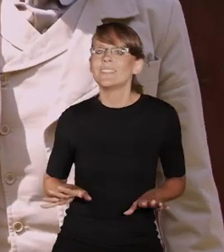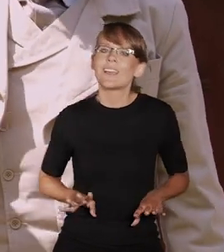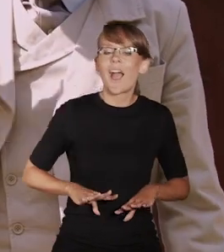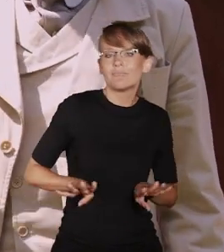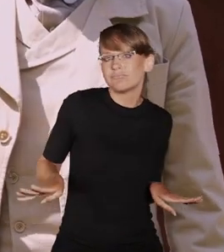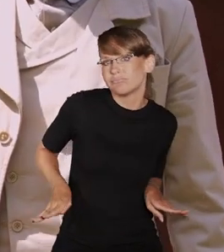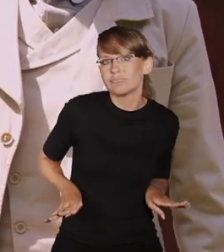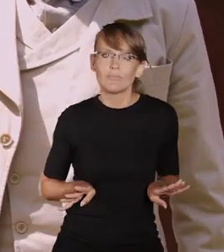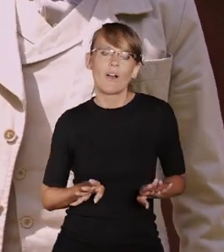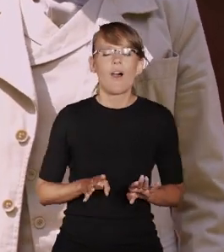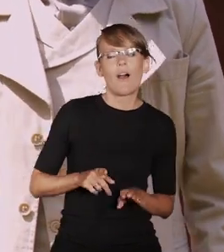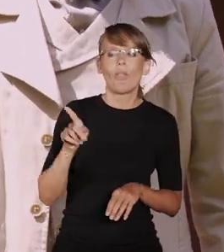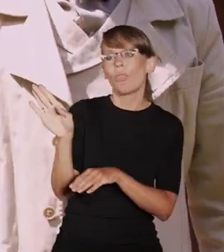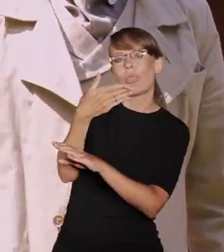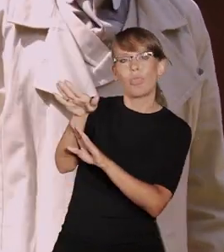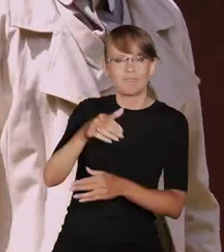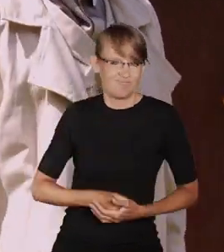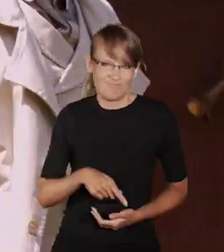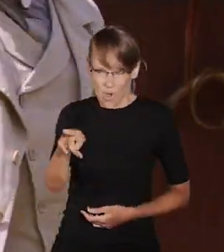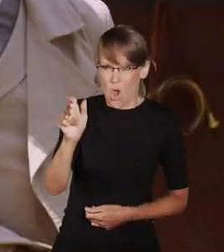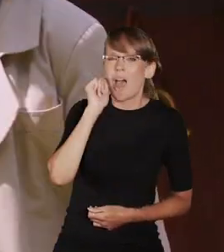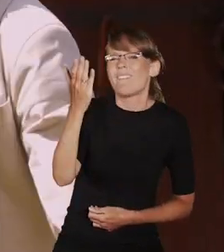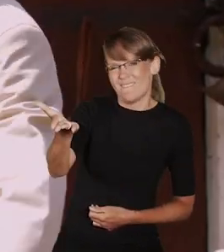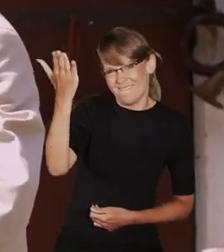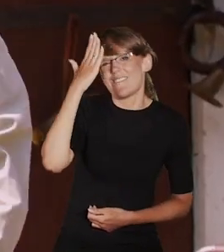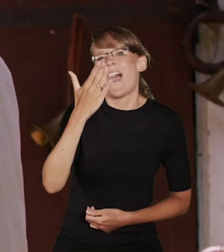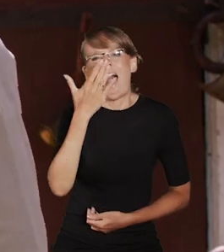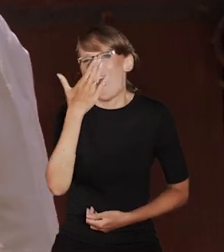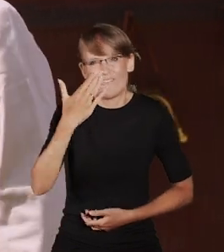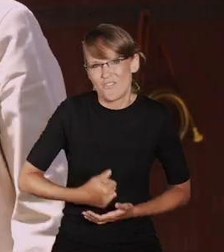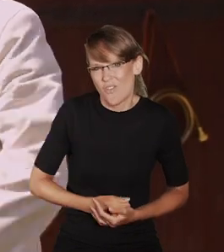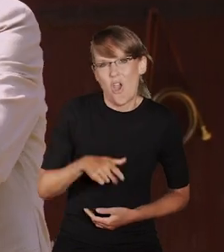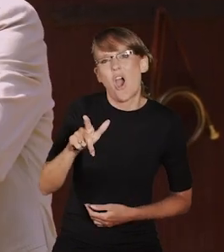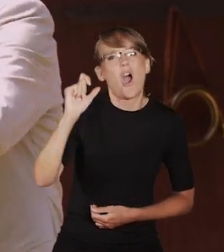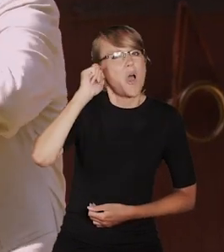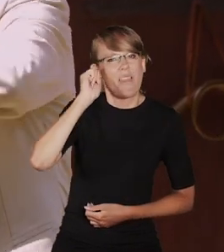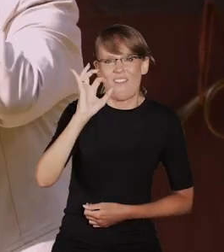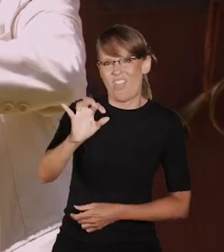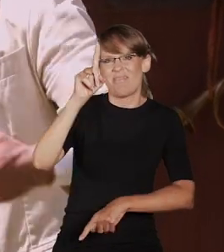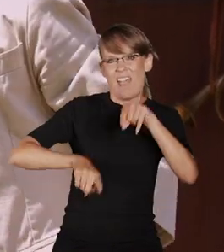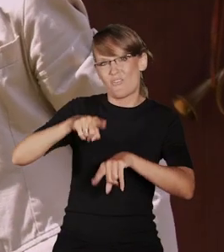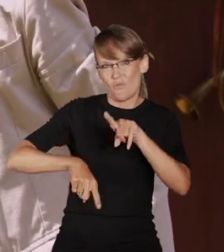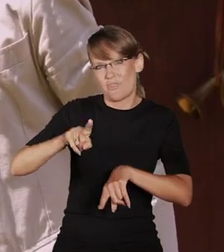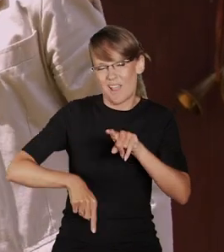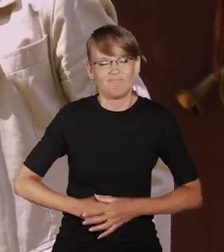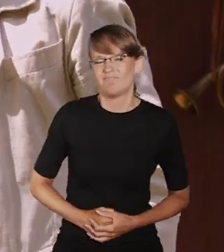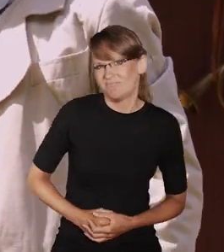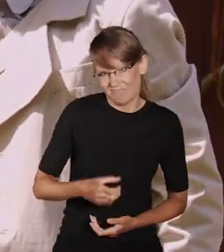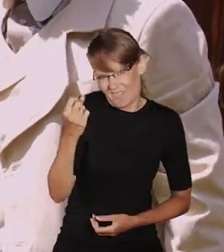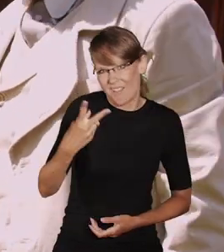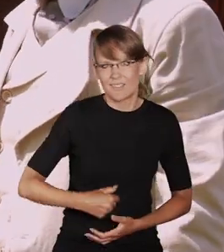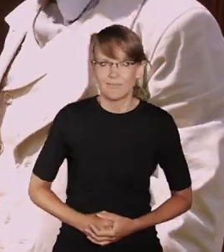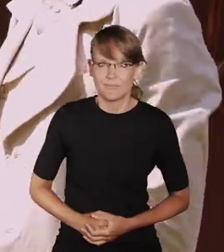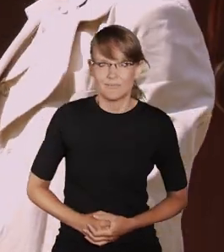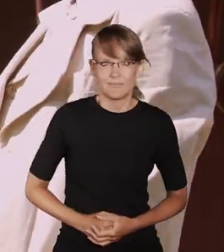się i cierpi. O, tak. Cała jej sztuka polega na tym, że kręci spódniczką i jeździ nam po głowie. Na nieszczęście